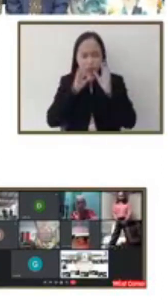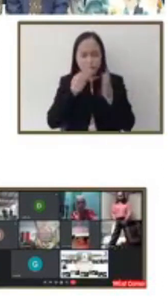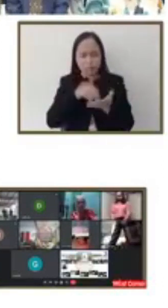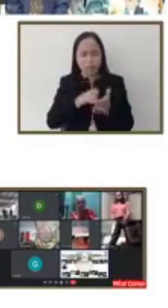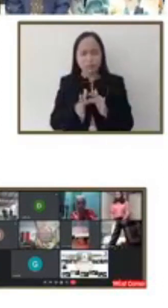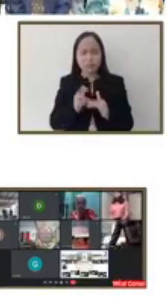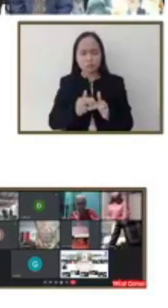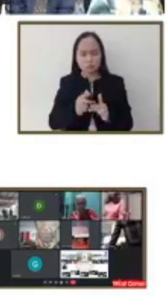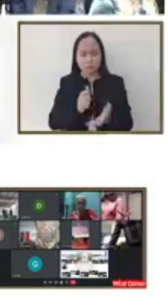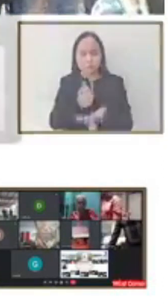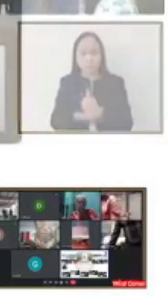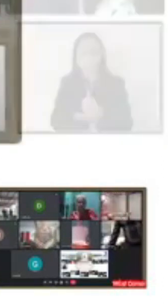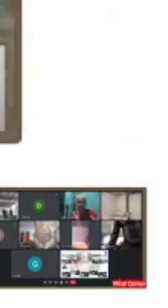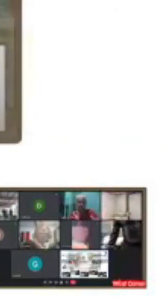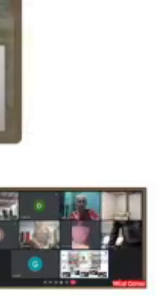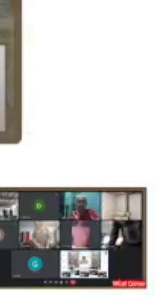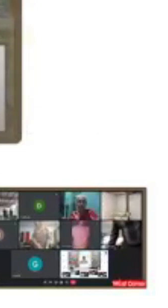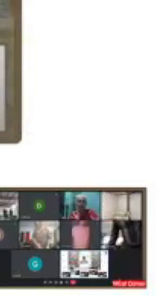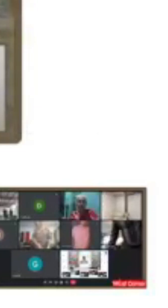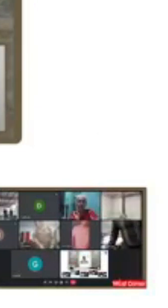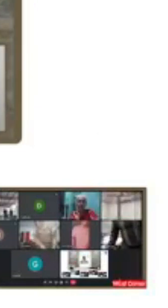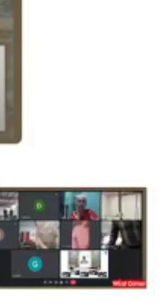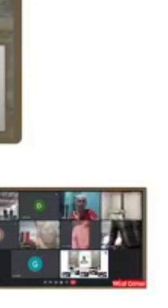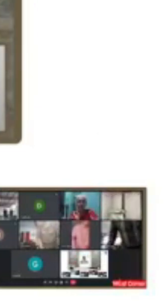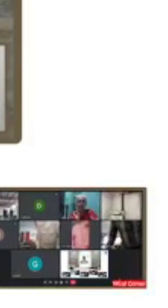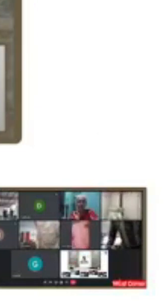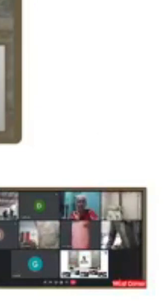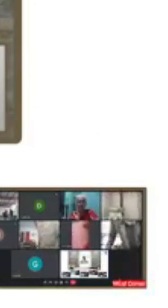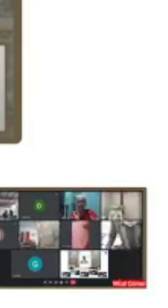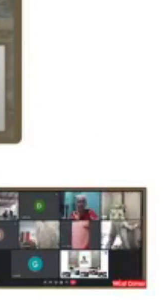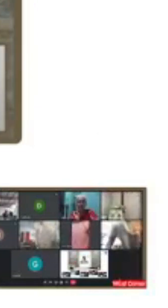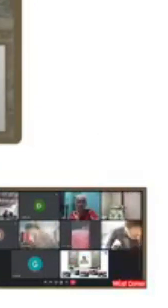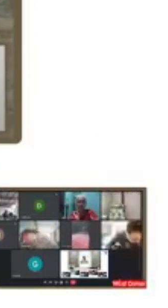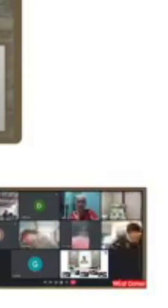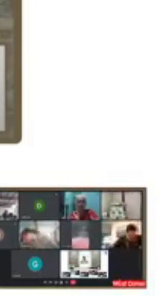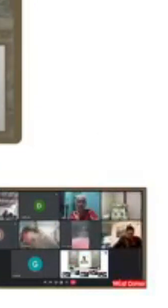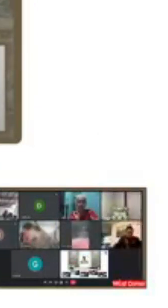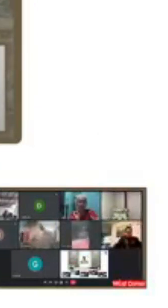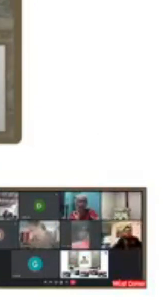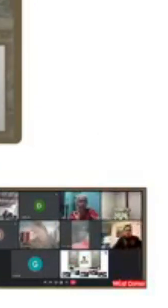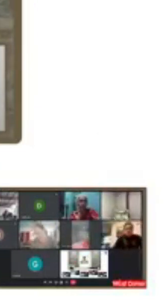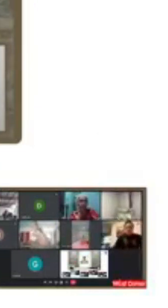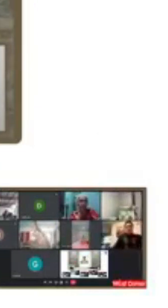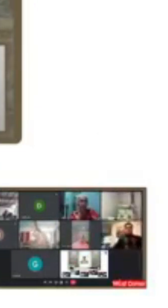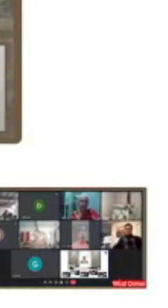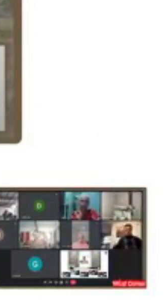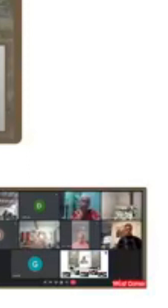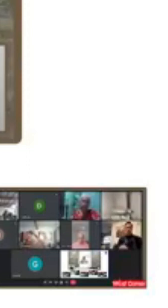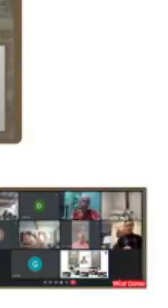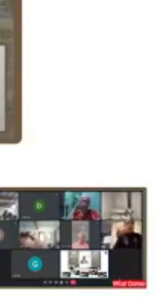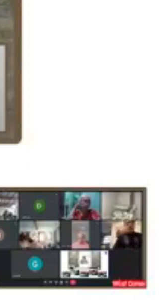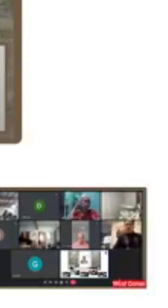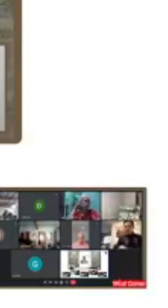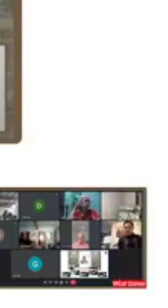name. Amen. All right, thank you. You may be seated in the presence of our God. All